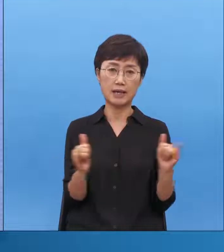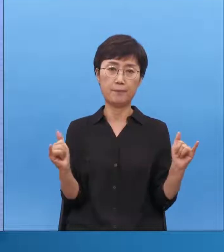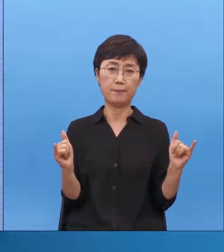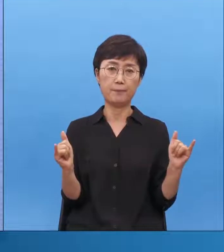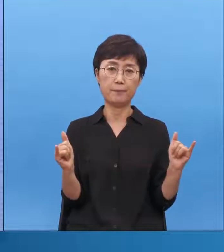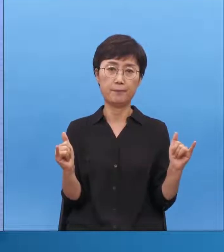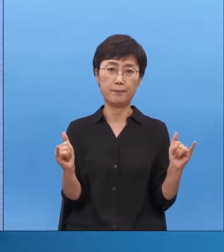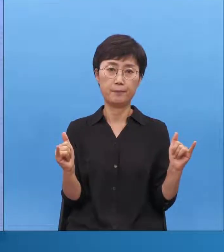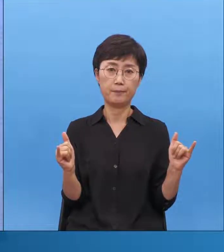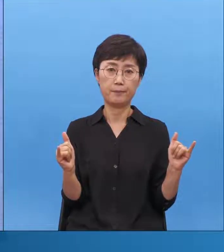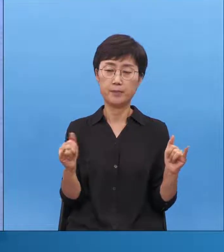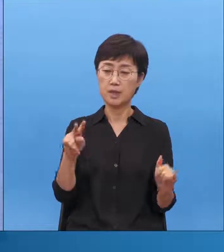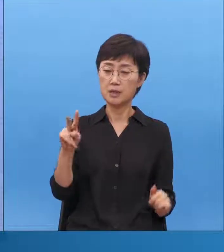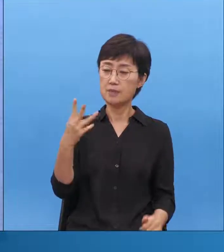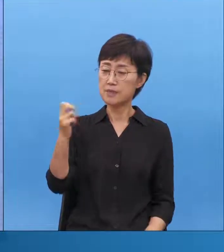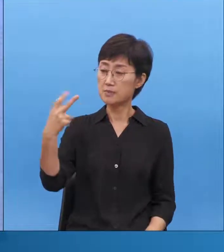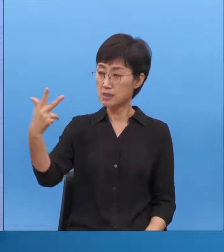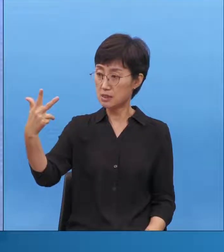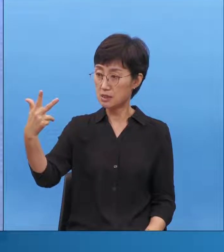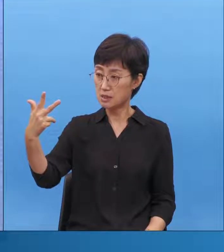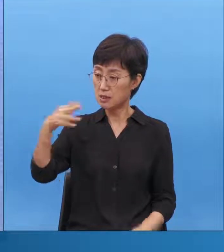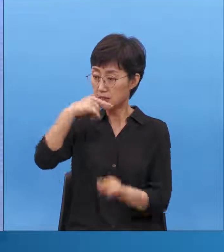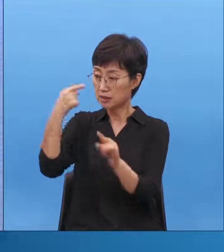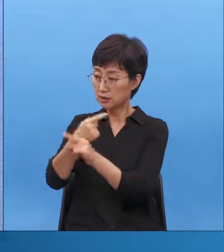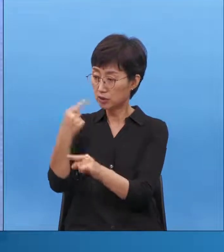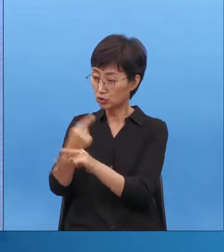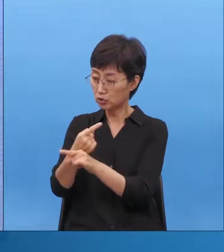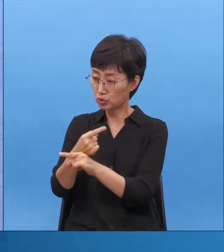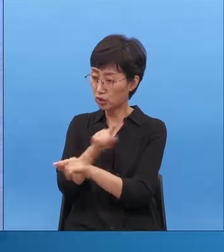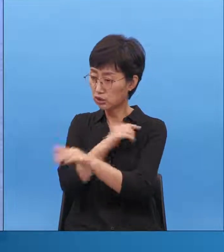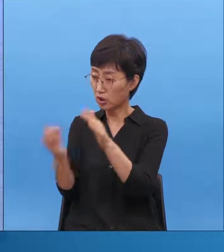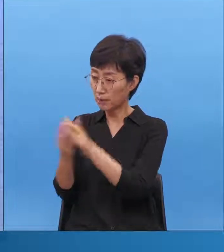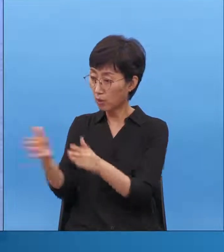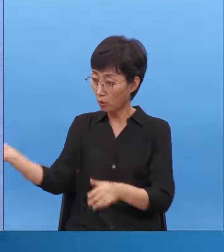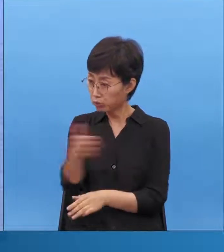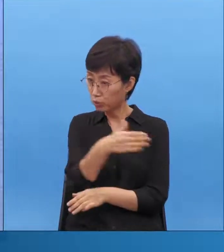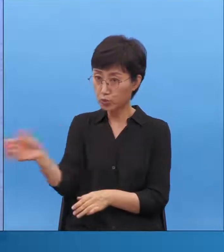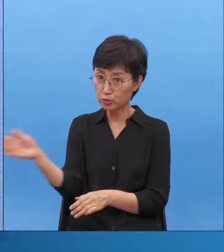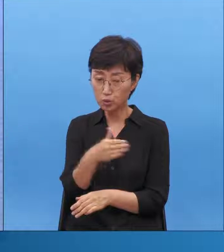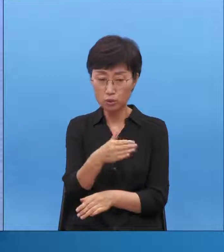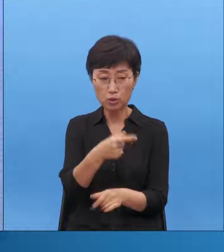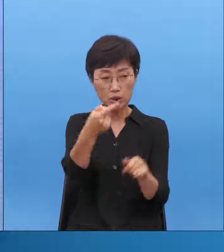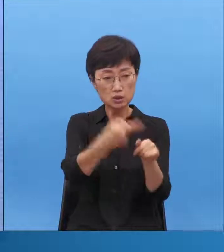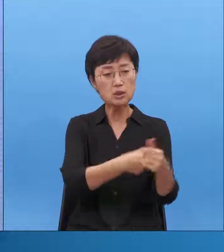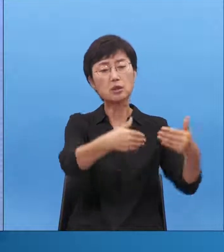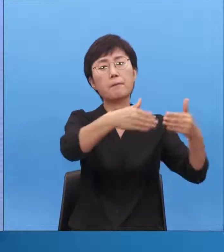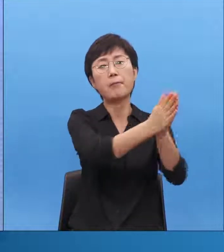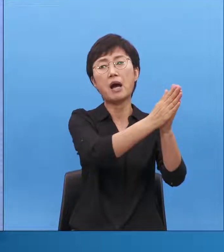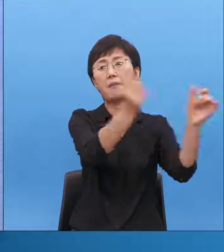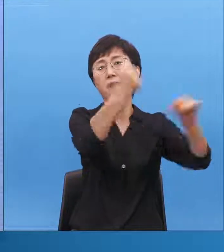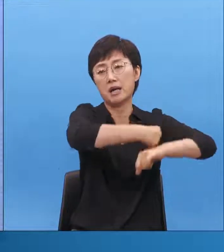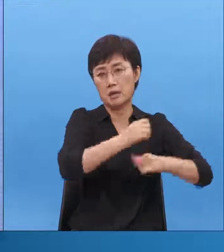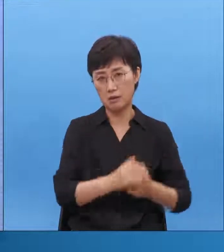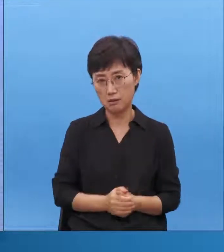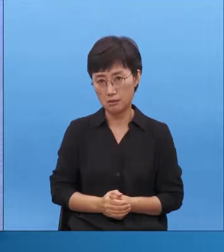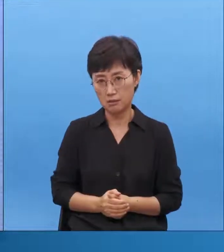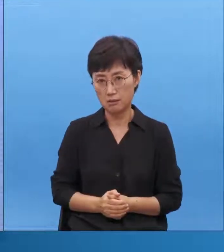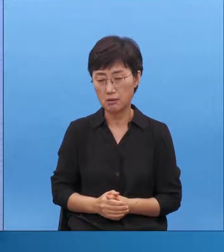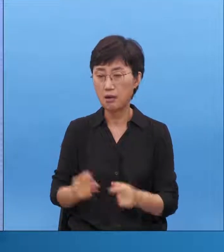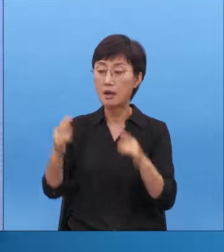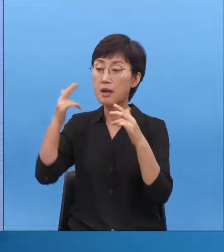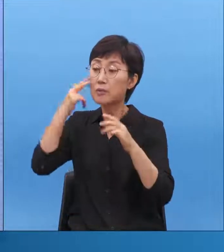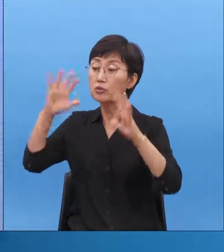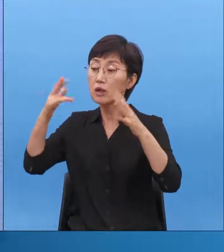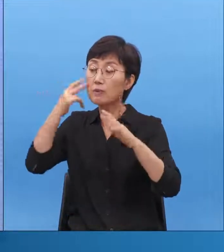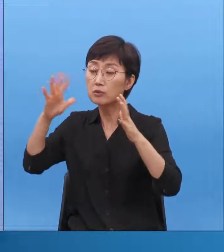그러면 왜 있습니까? The owners of the church were people, and they didn't have the courtyard to say the 237 nations. Of course, 미국 they had to 교회 왜 fall. 문 닫습니까? Why did the churches of 창피할 America 정도로 fall? 문 닫아요.